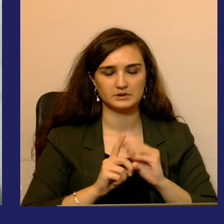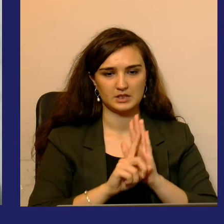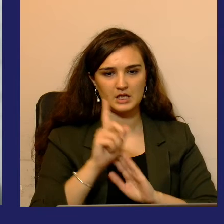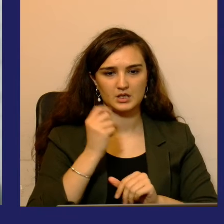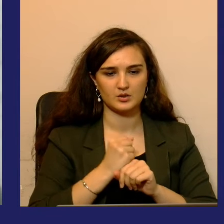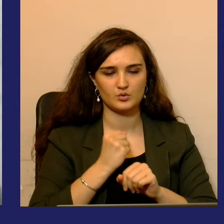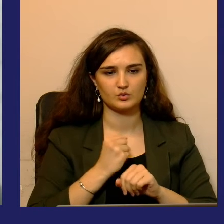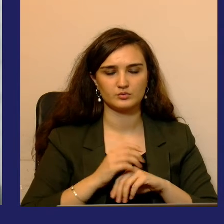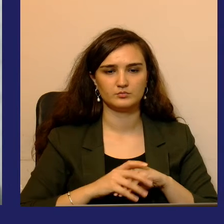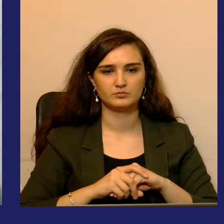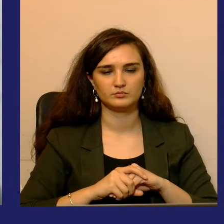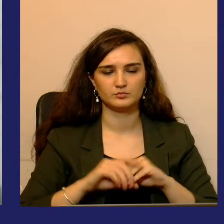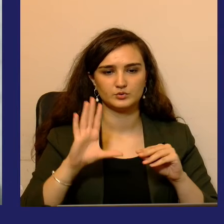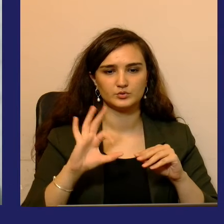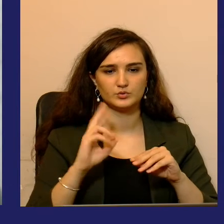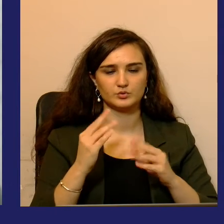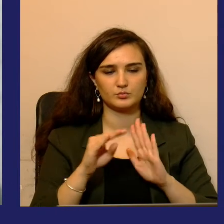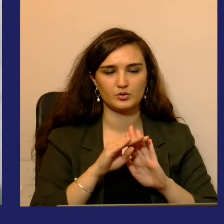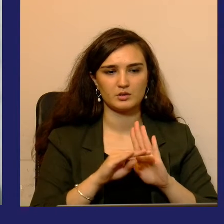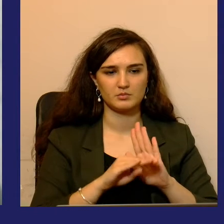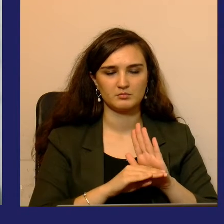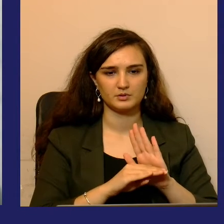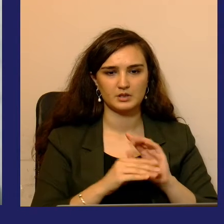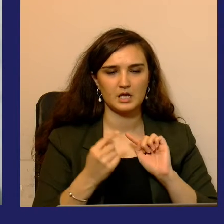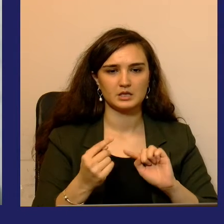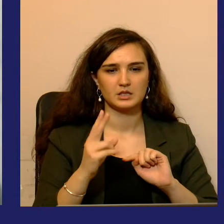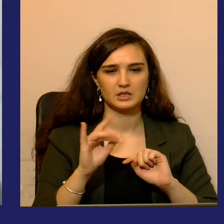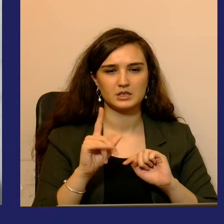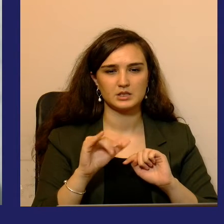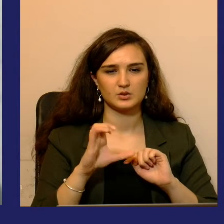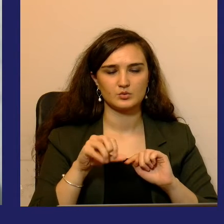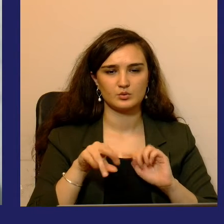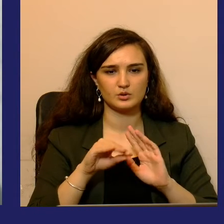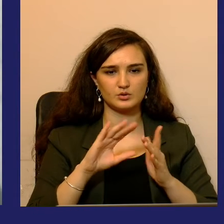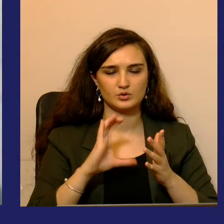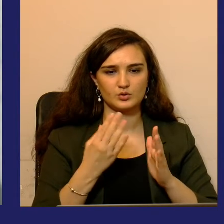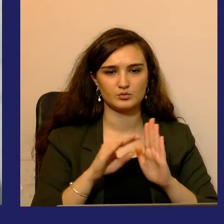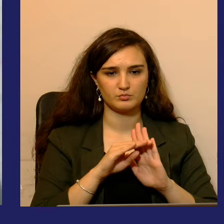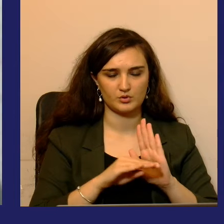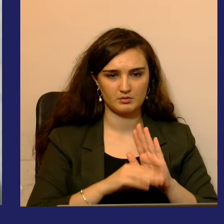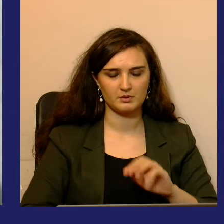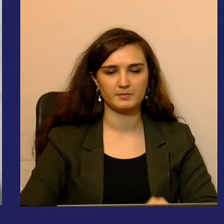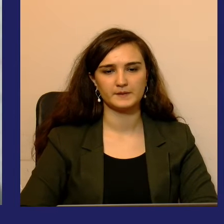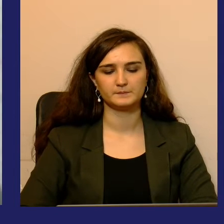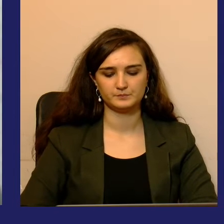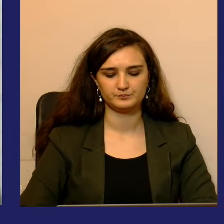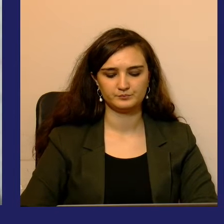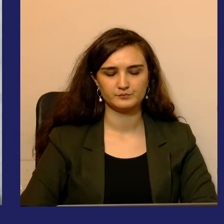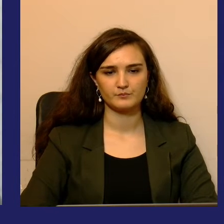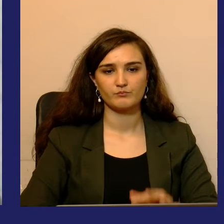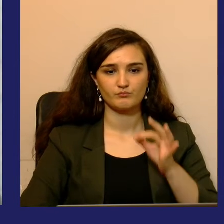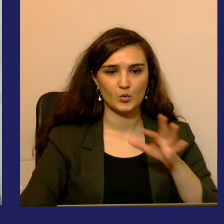დანერგოს სოციალური პროგრამები, ანტიკრიზისული სოციალური პროგრამები